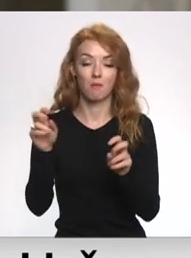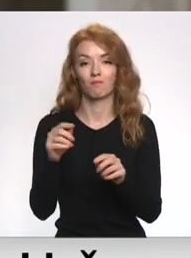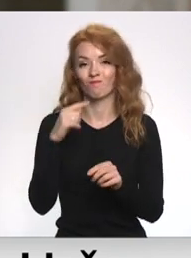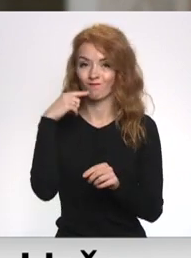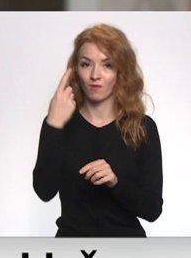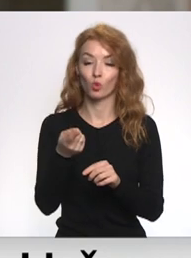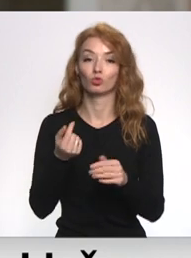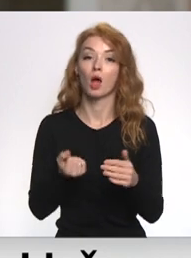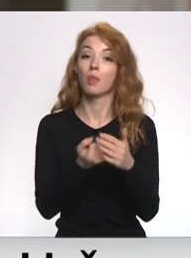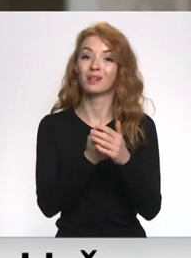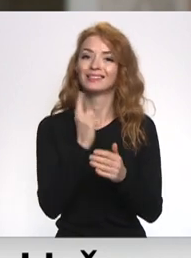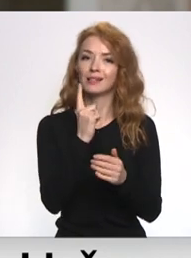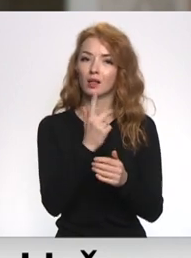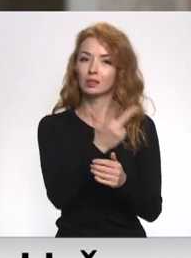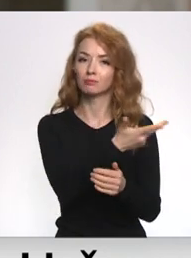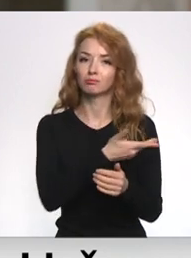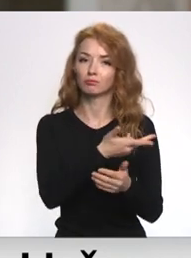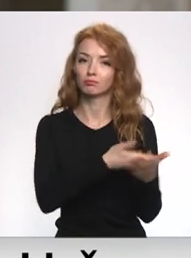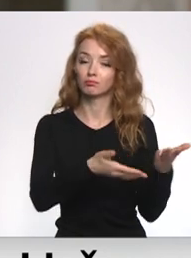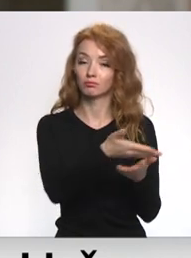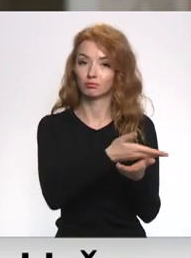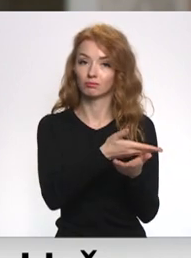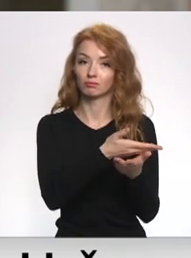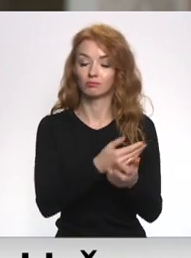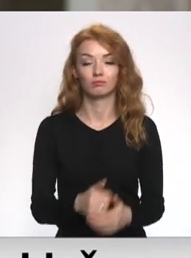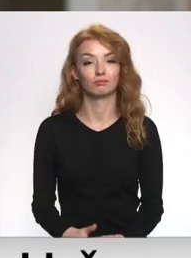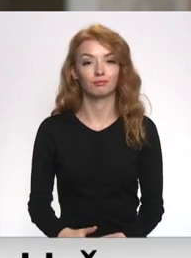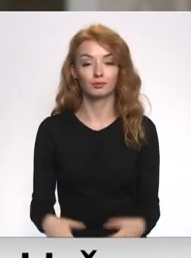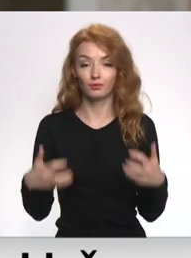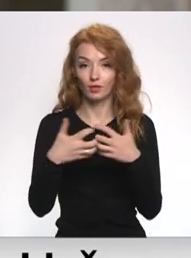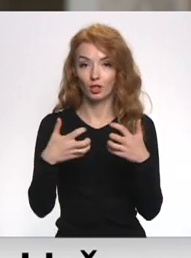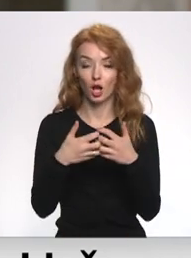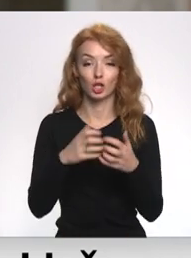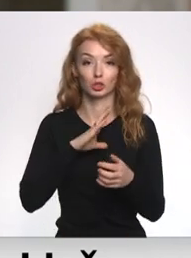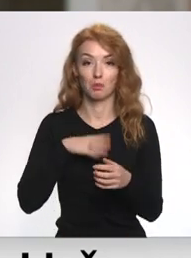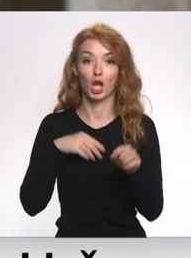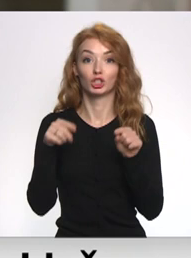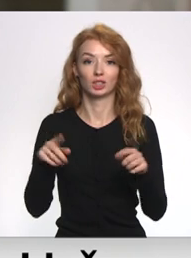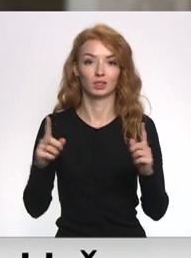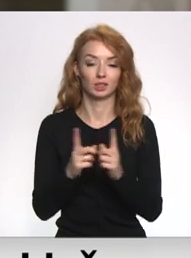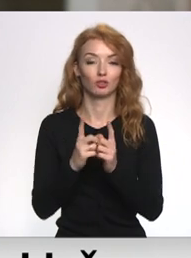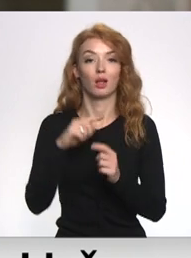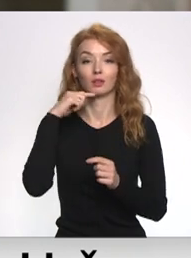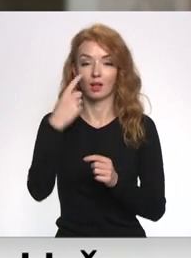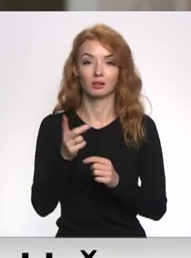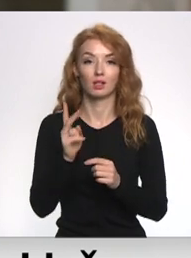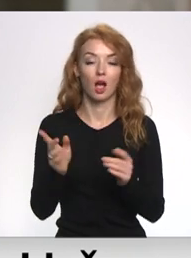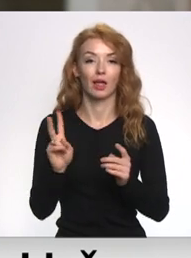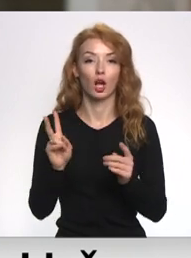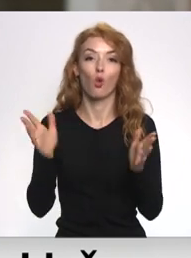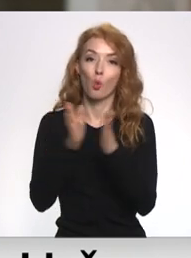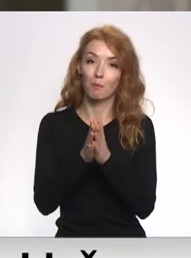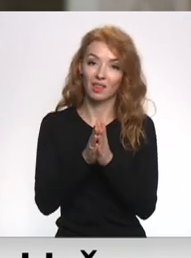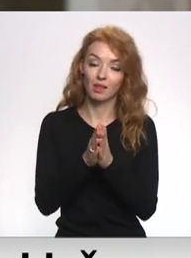pauduši atbalstu 3 partiju modelim pagājušajā nedēļā. Nu, tātad Kariņš arī pēc šīs tikšanās uzsvēra kopīgās un